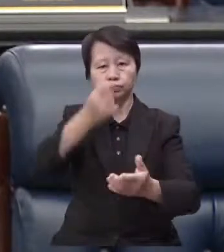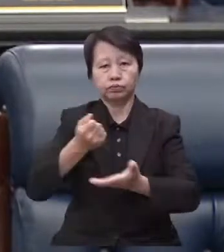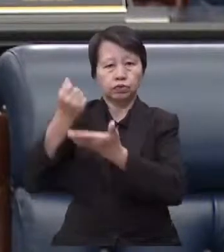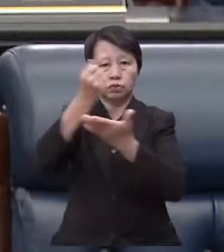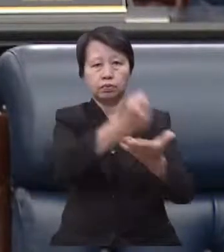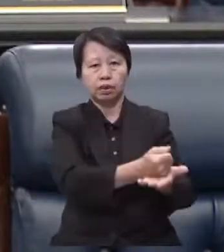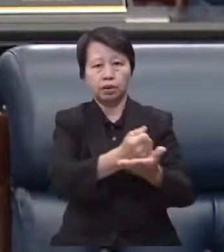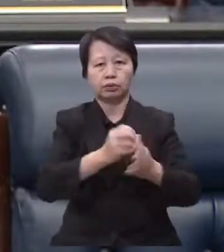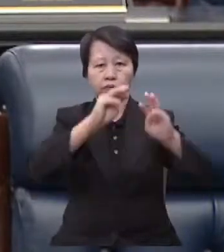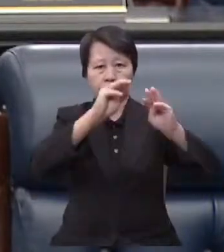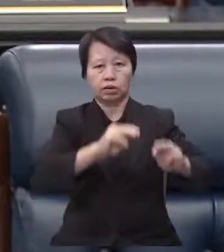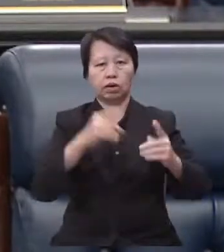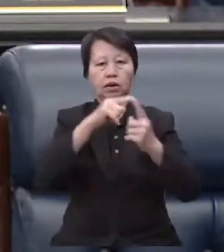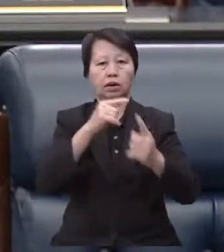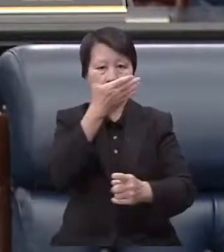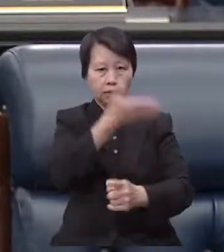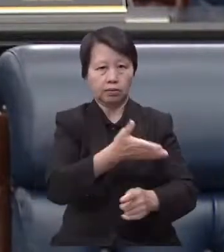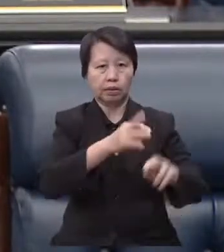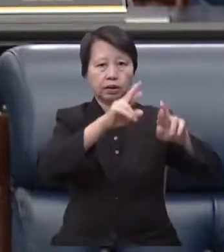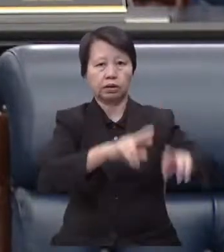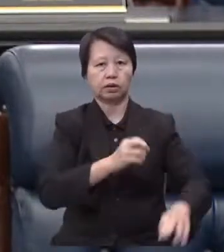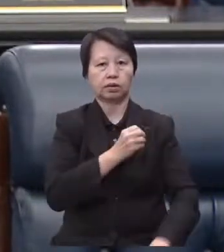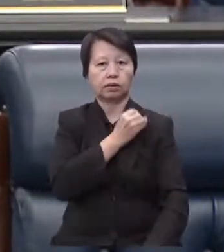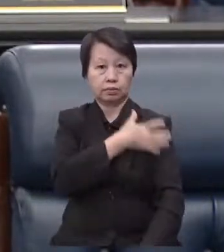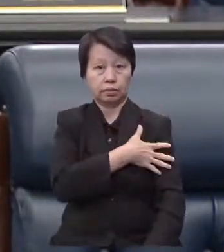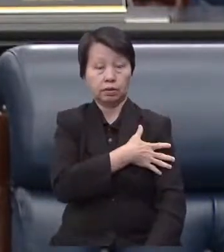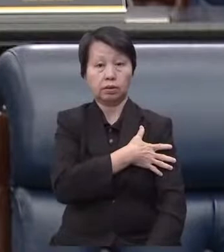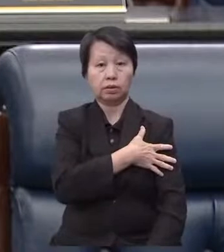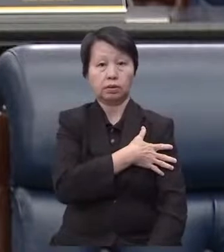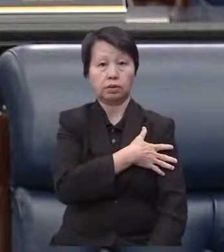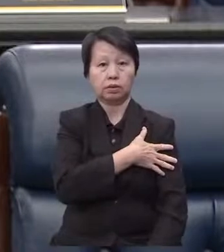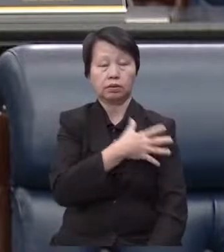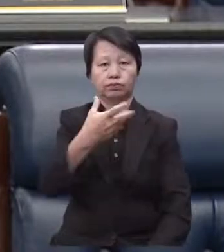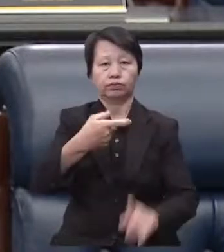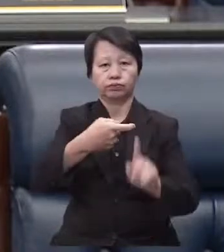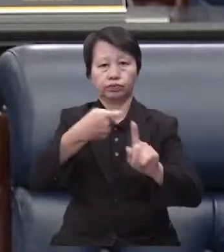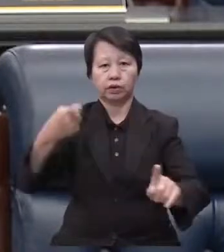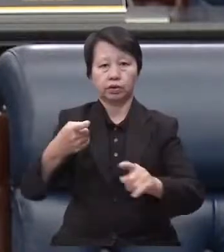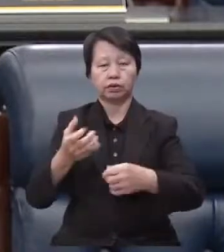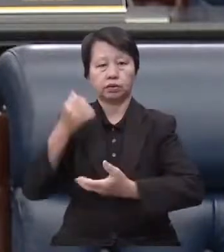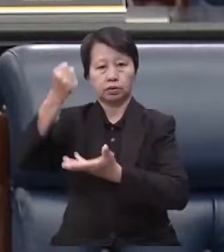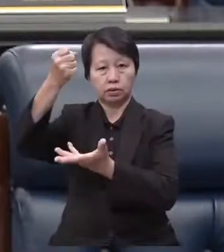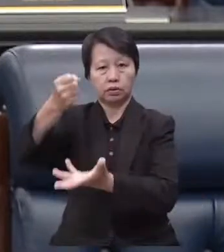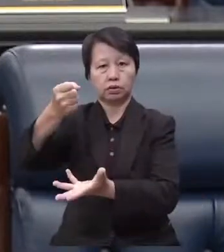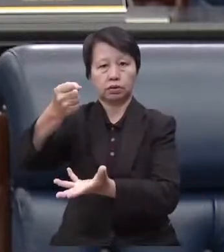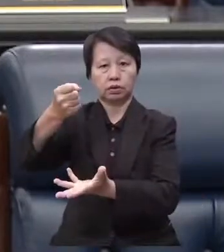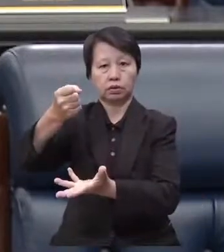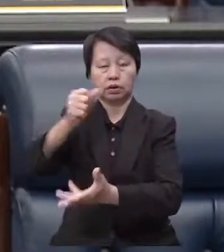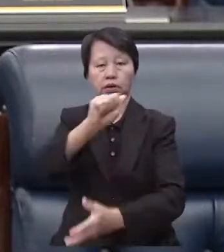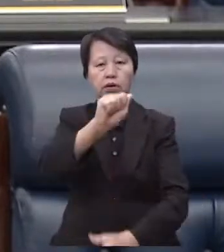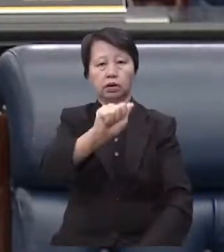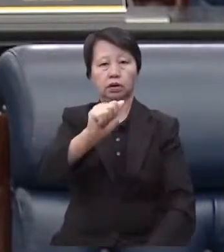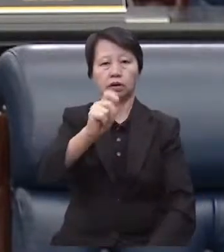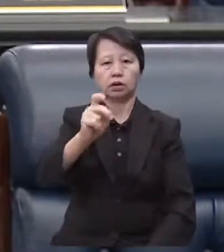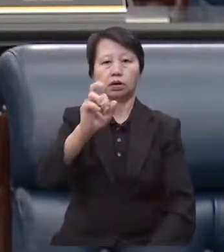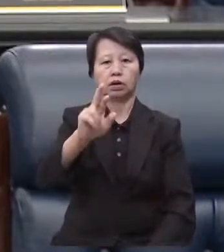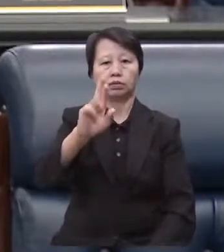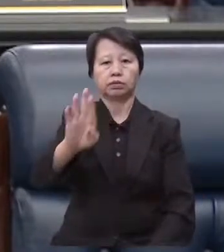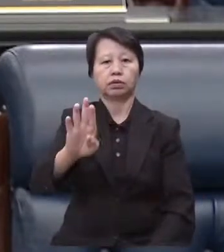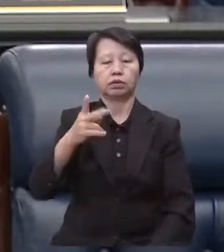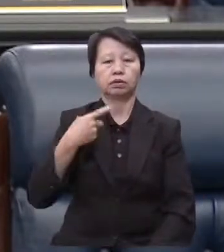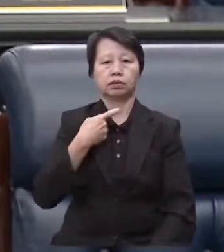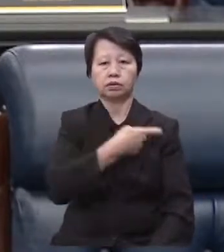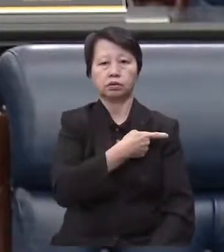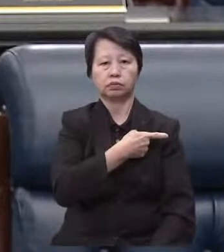bantuan kemanusiaan kepada rakyat Palestin dari dana AAKRP kita.